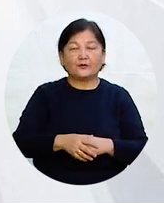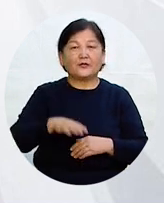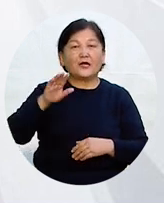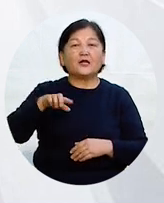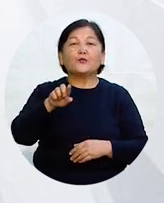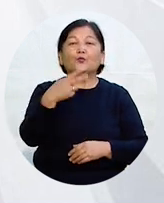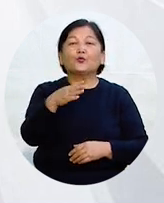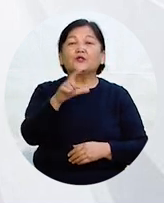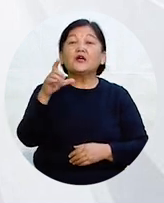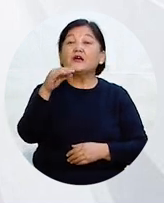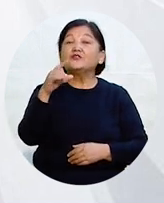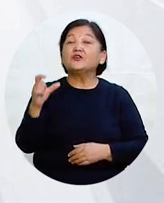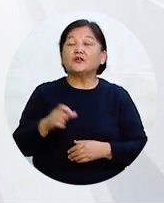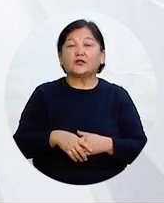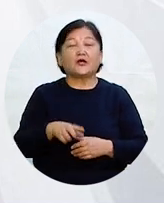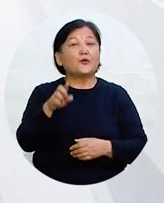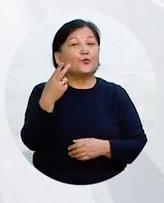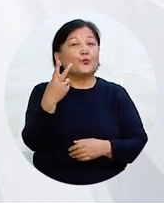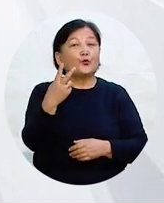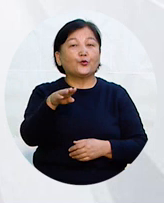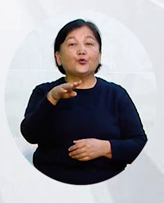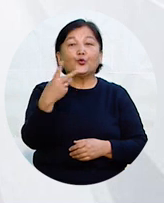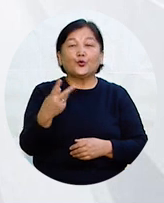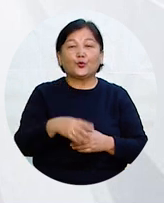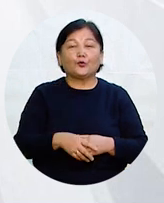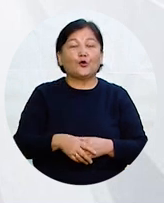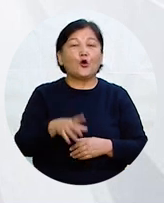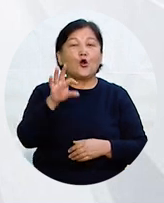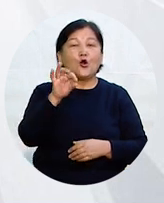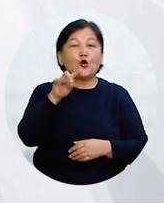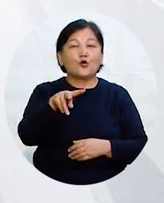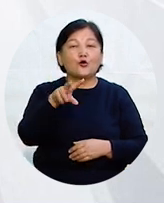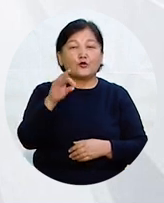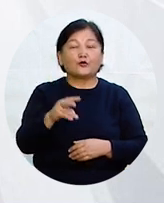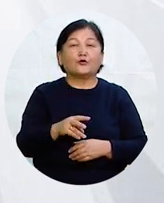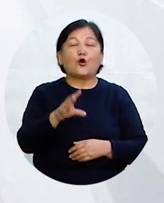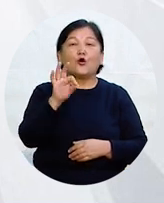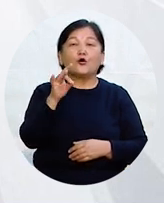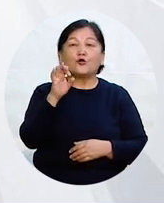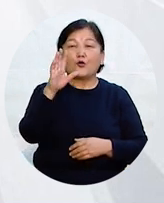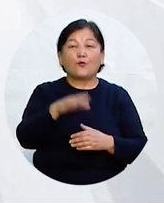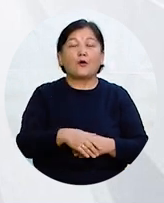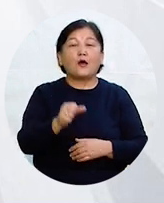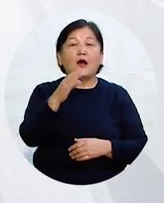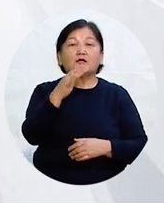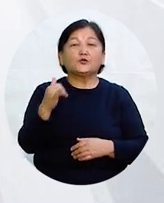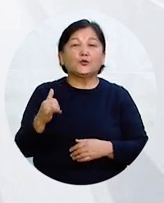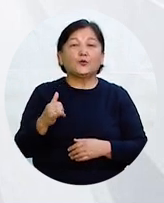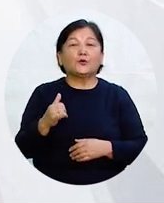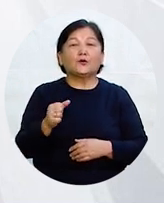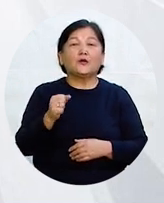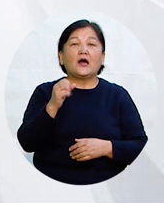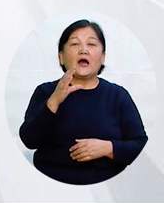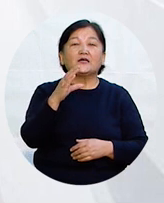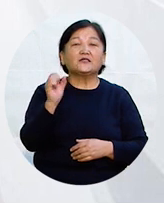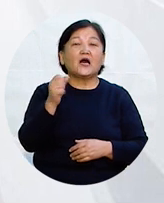Бүтээж. За энэ үгийн язгуур бүтүү. Орлон гэдэг үгийн язгуур оруу. Асуу гэдэг үгийн язгуур